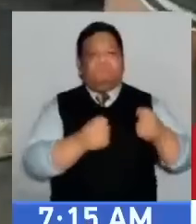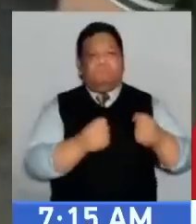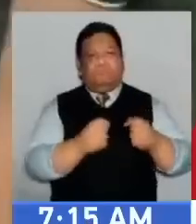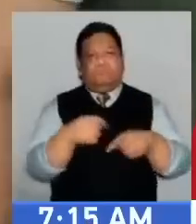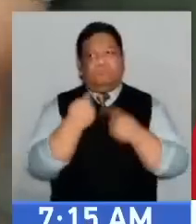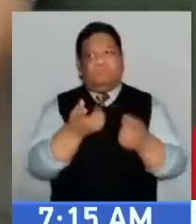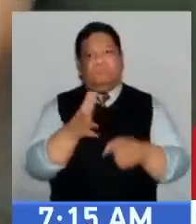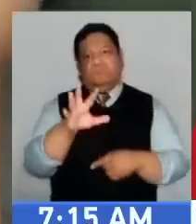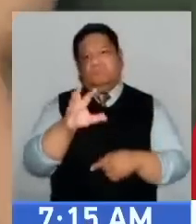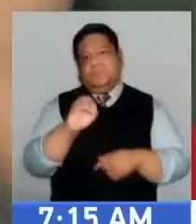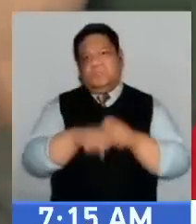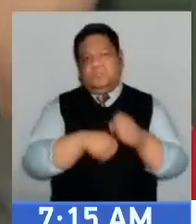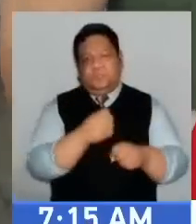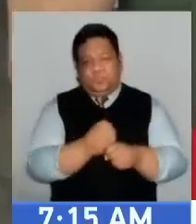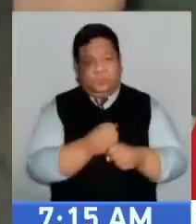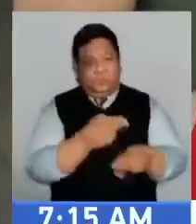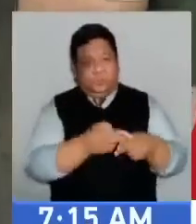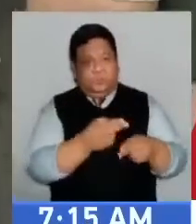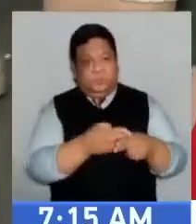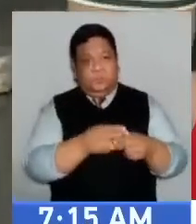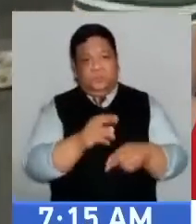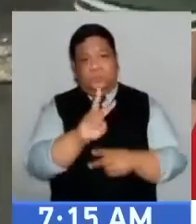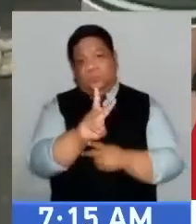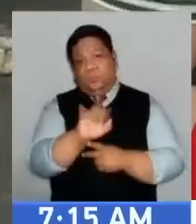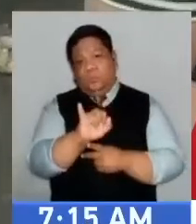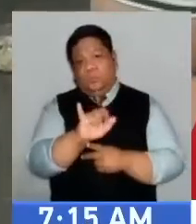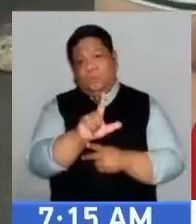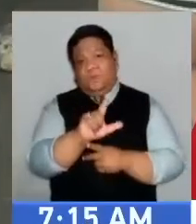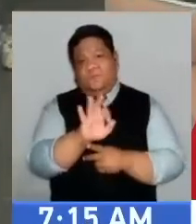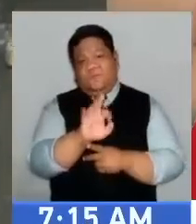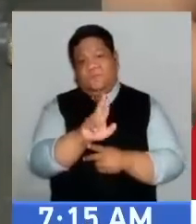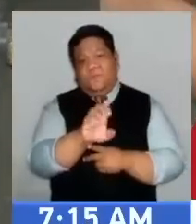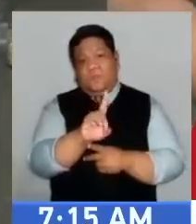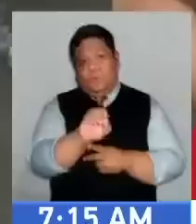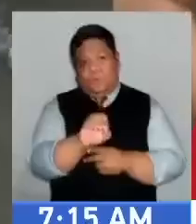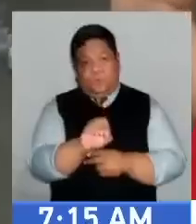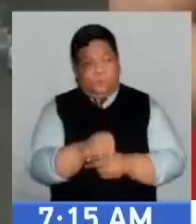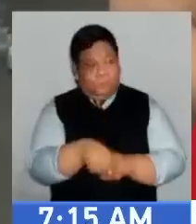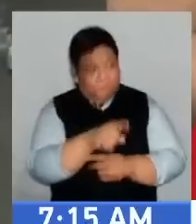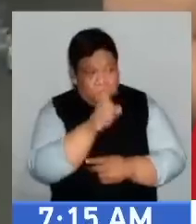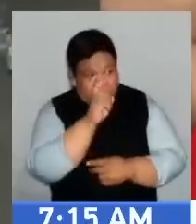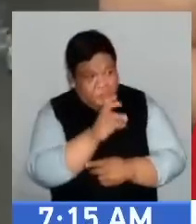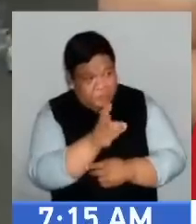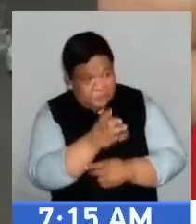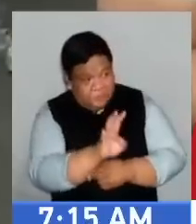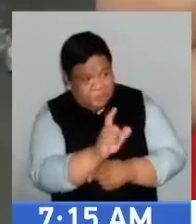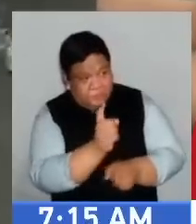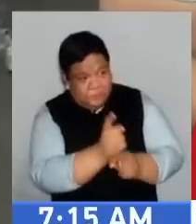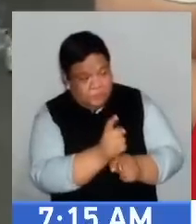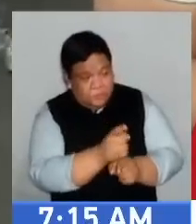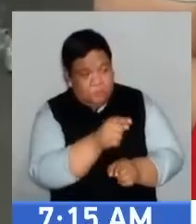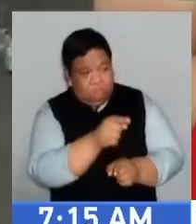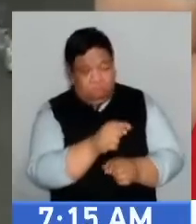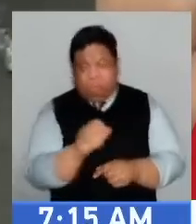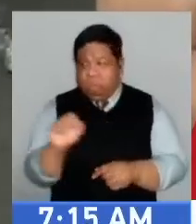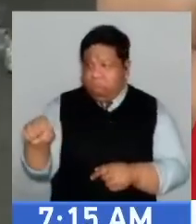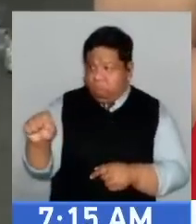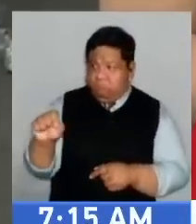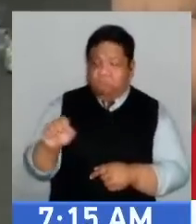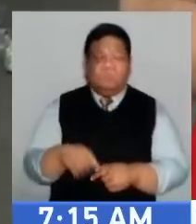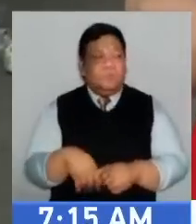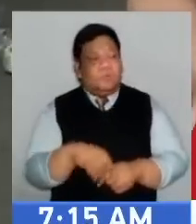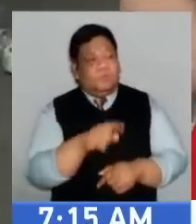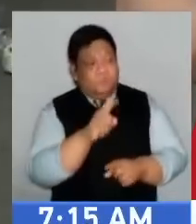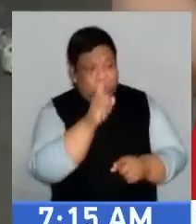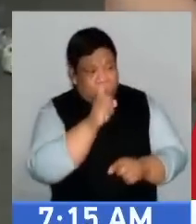po. Si Tatay Wilfredo po ay 67, ano Tay? Apo. At nagmamaneho ho kayo mula nang kayo ay 20 anyos kanyo? 20 anyos.